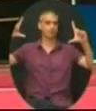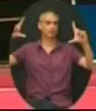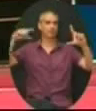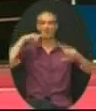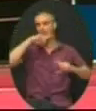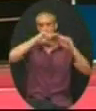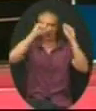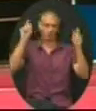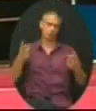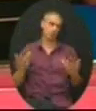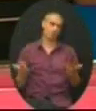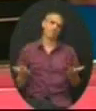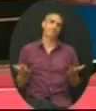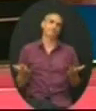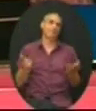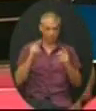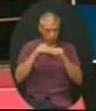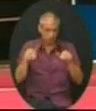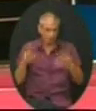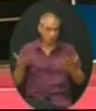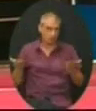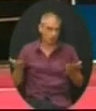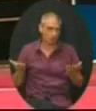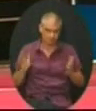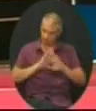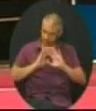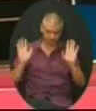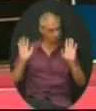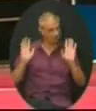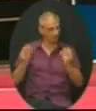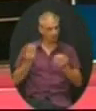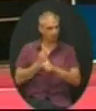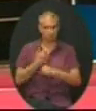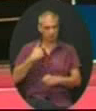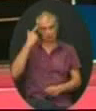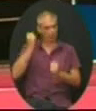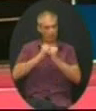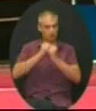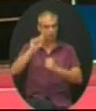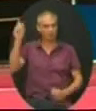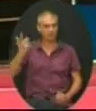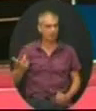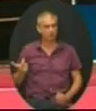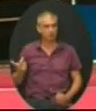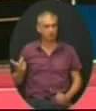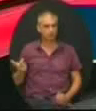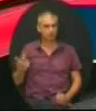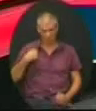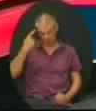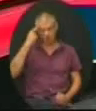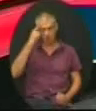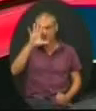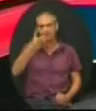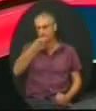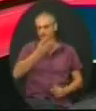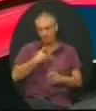אדומה. חייך בו, הרי יש גבול לכל דבר. מספיק כבר עם העניינים האלה, לא, אנחנו לא מטומטמים, ואנחנו יודעים